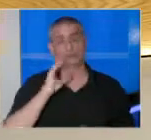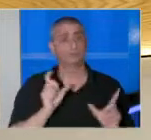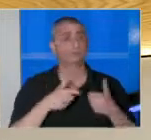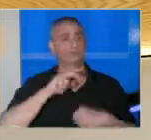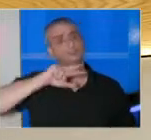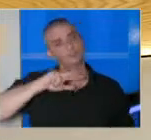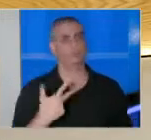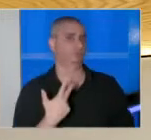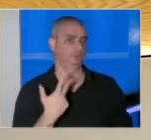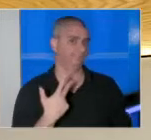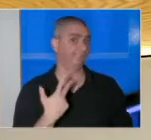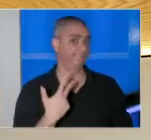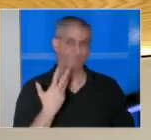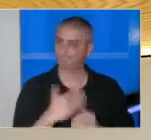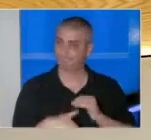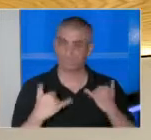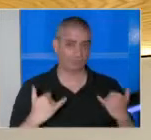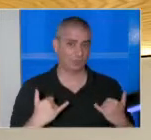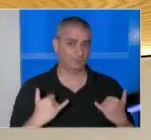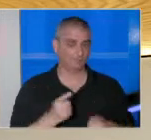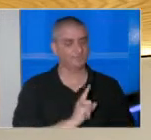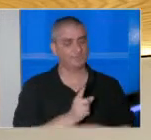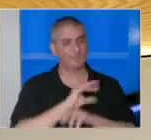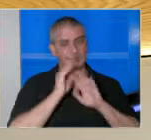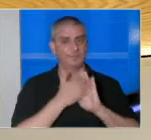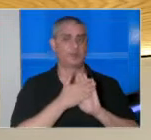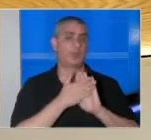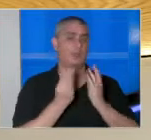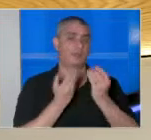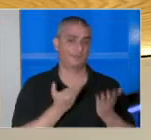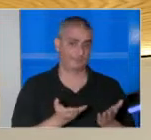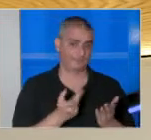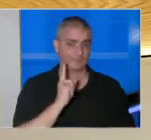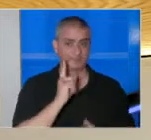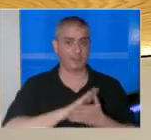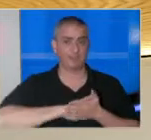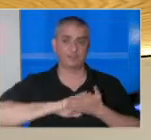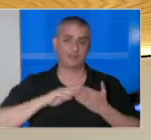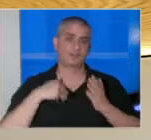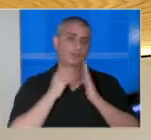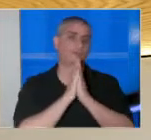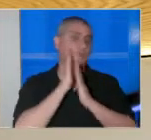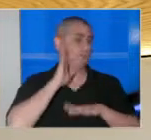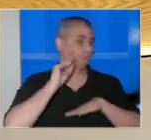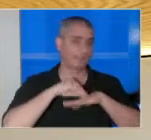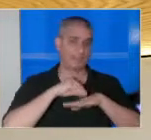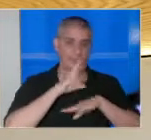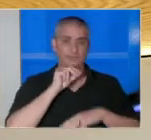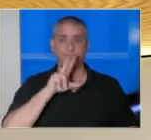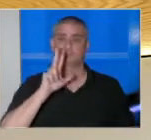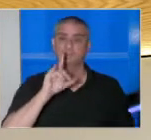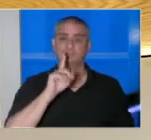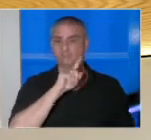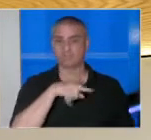הסגר השלישי, הסתיים לו היום. מיד נהיה עם כל הדברים האלו, אבל תחילה אנחנו מבקשים להתעדכן עם צביקה